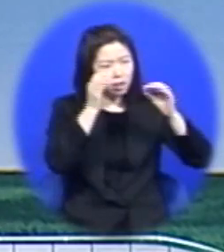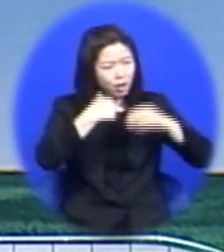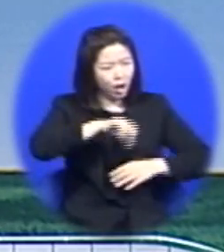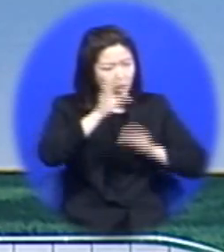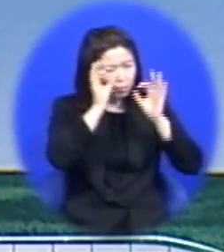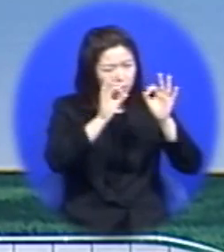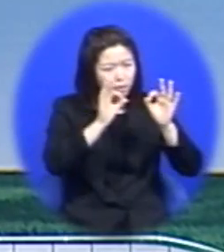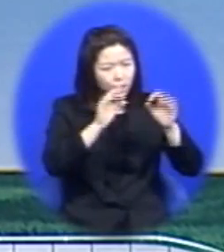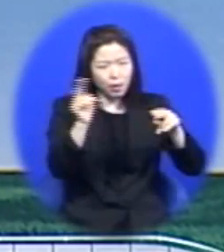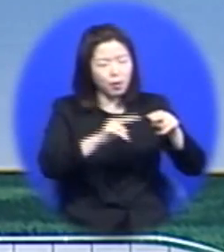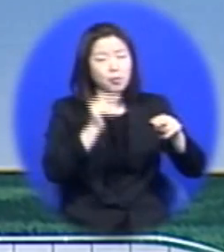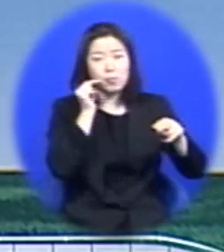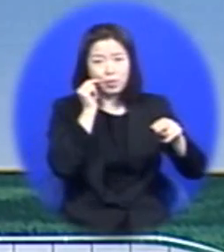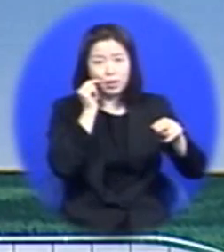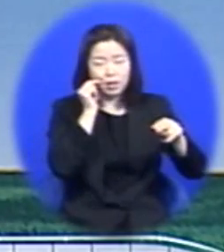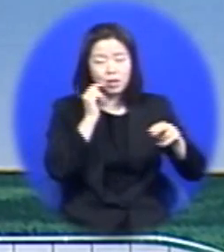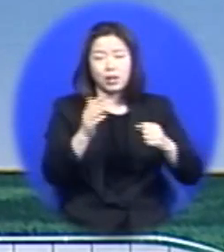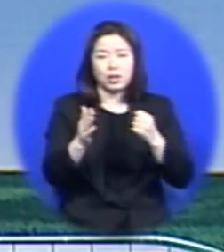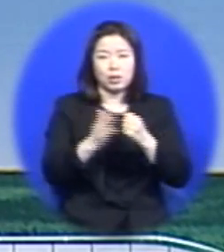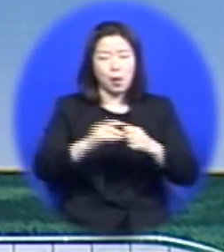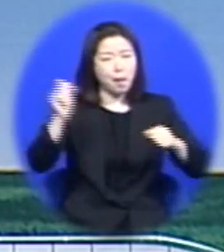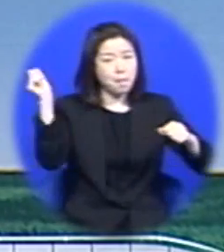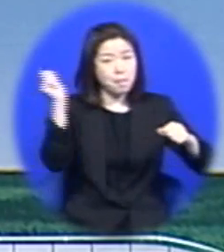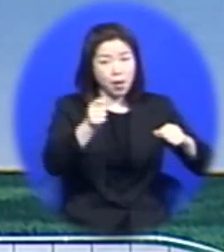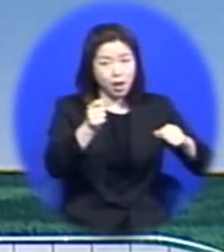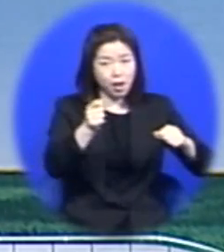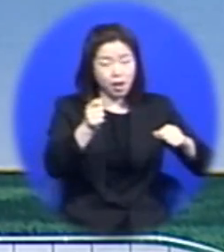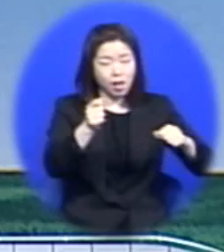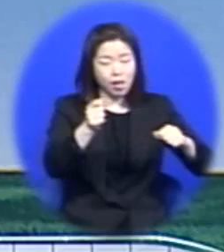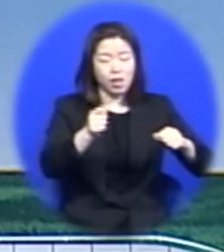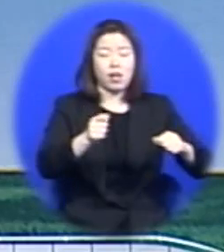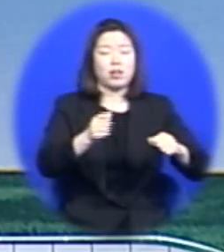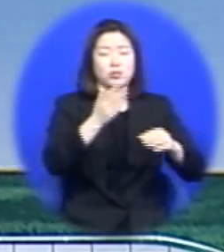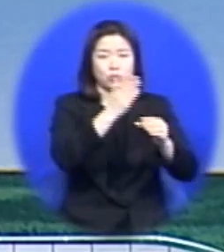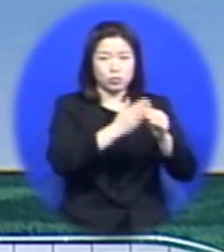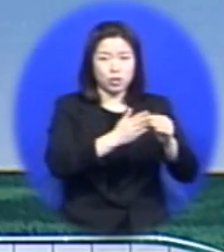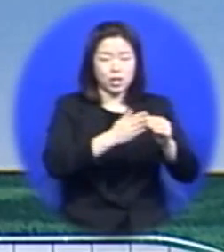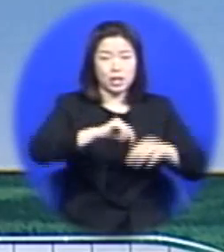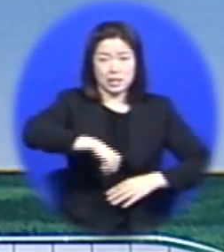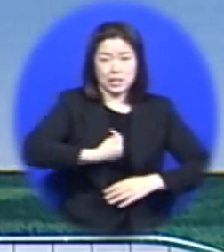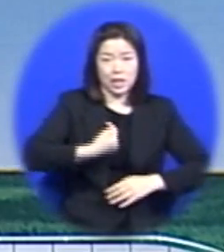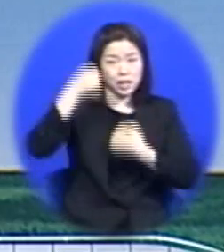없습니다. 그래서 목사님이 매를 들었다가 당신의 다리를 쳤어요.